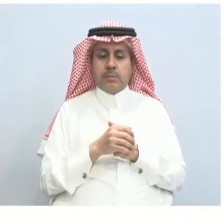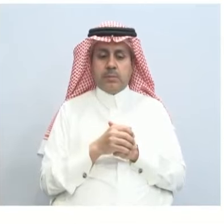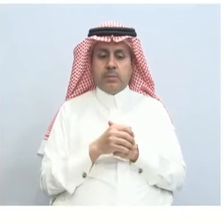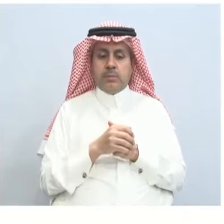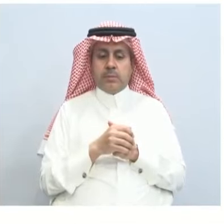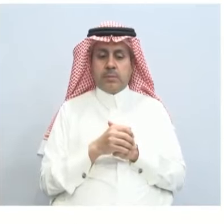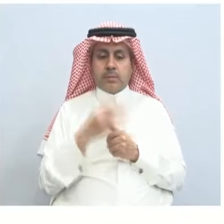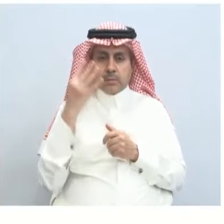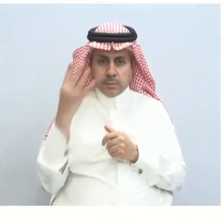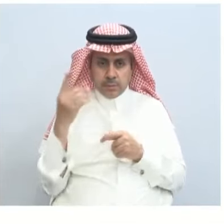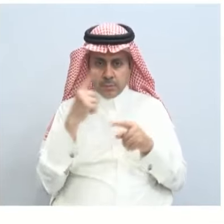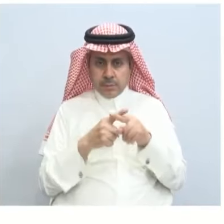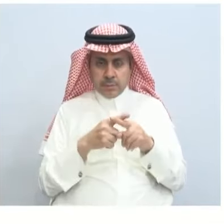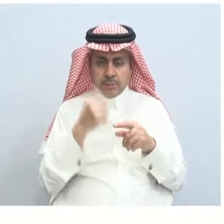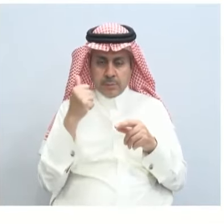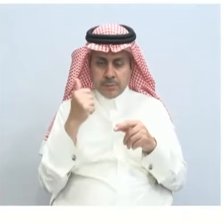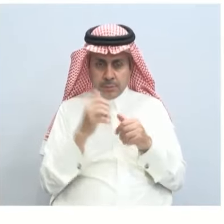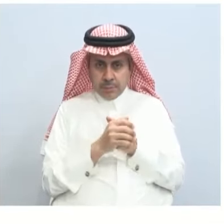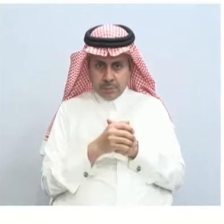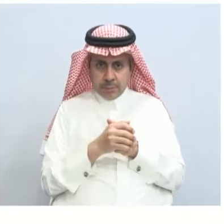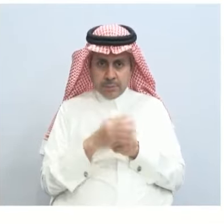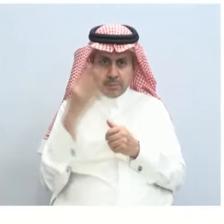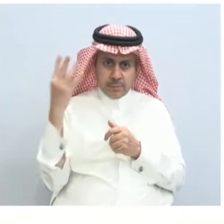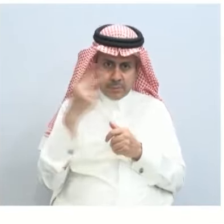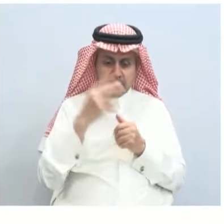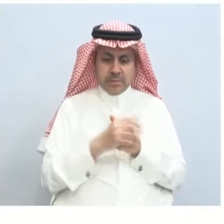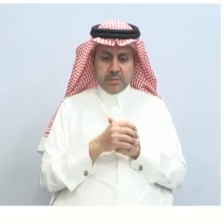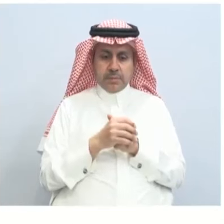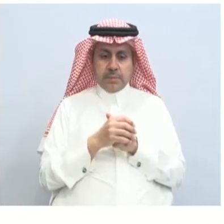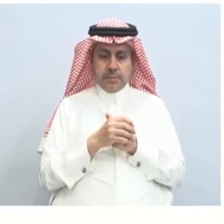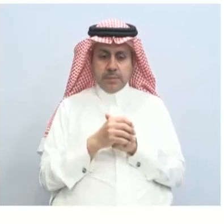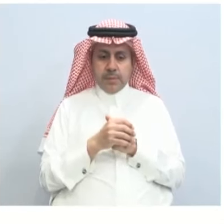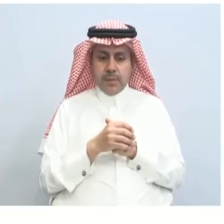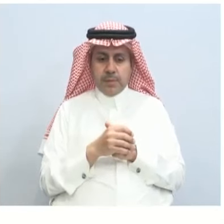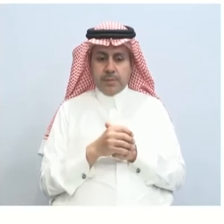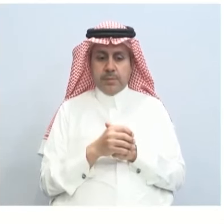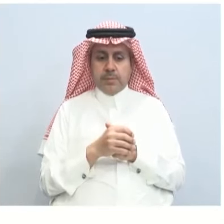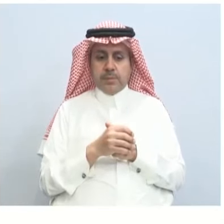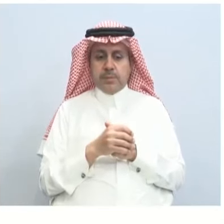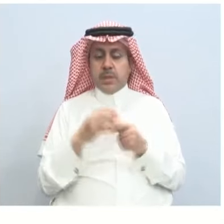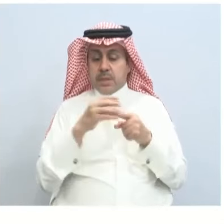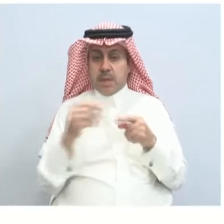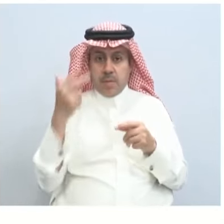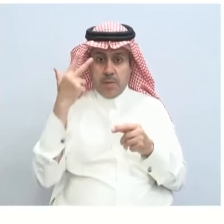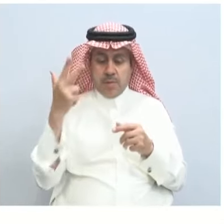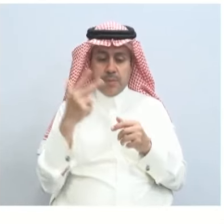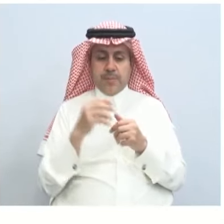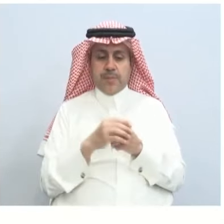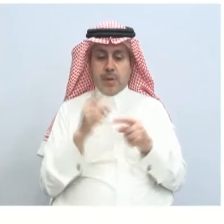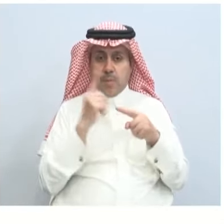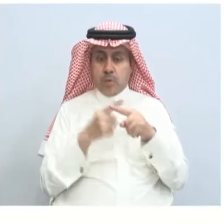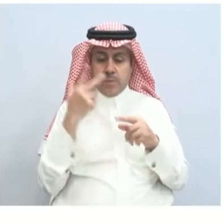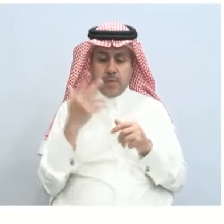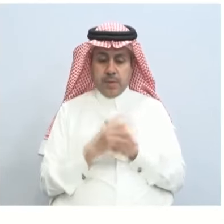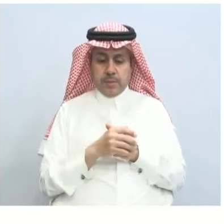يقول 4 في 6 هذه 24 وسالب وا في 8 هذه سالب ث تصير هذه موجب ث نحول